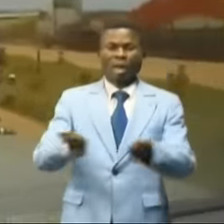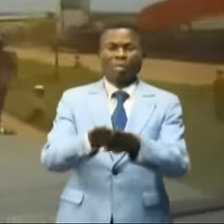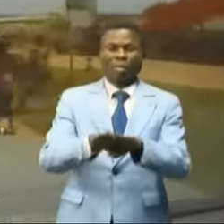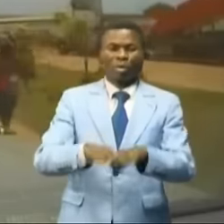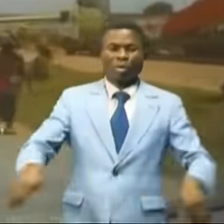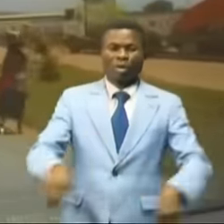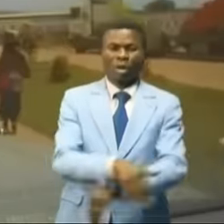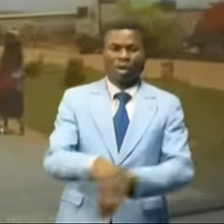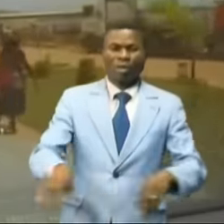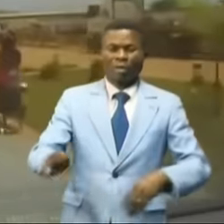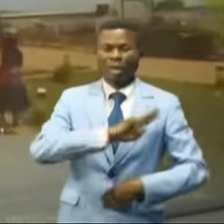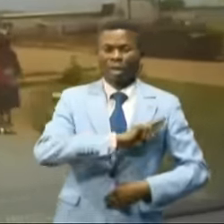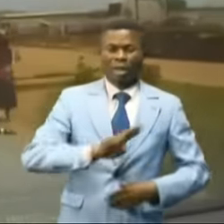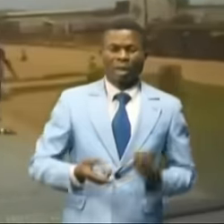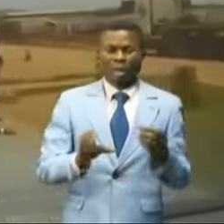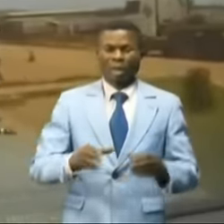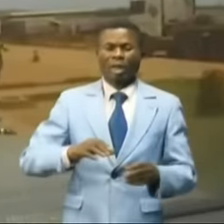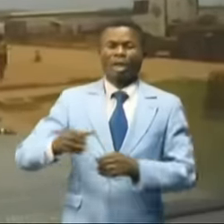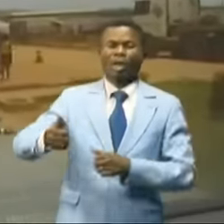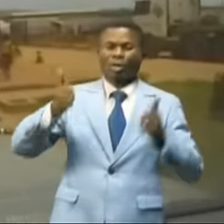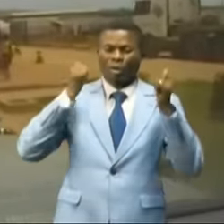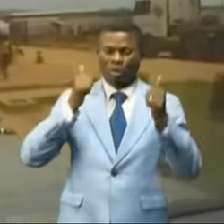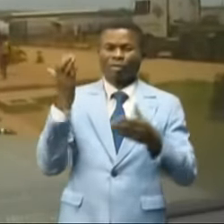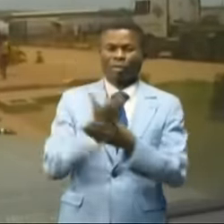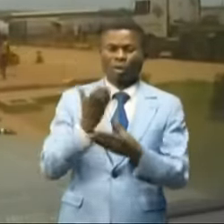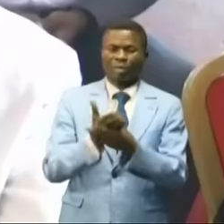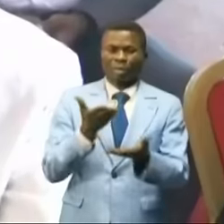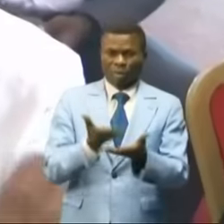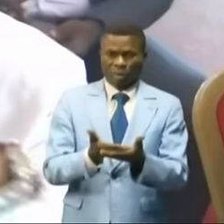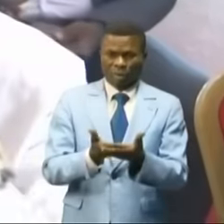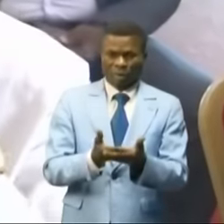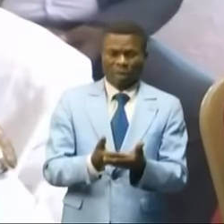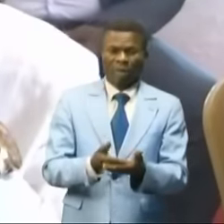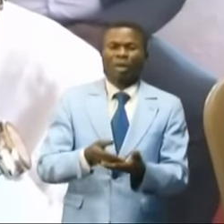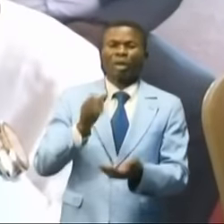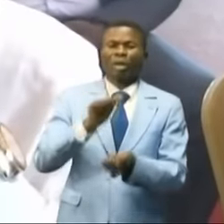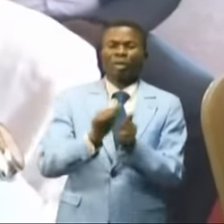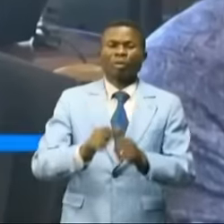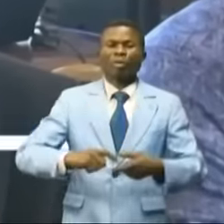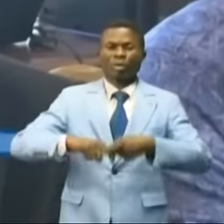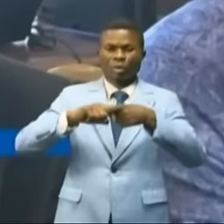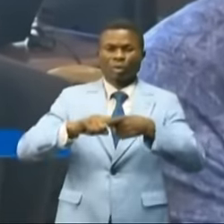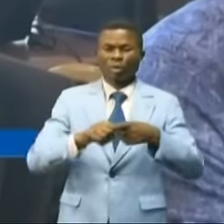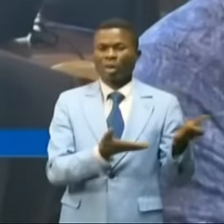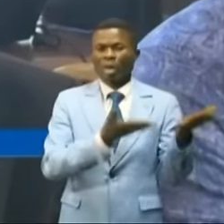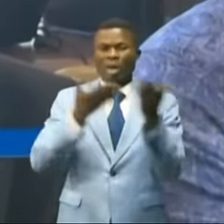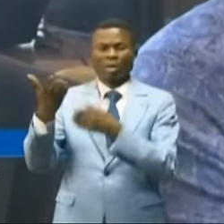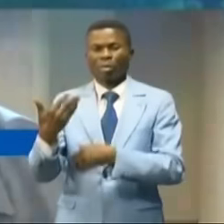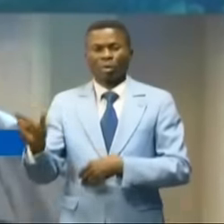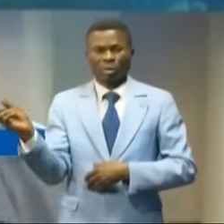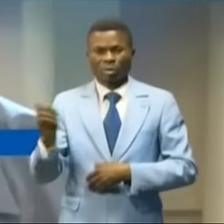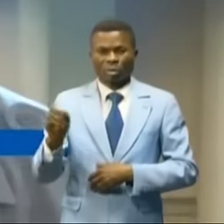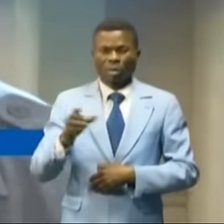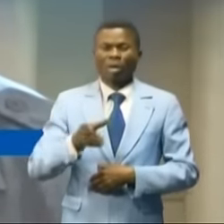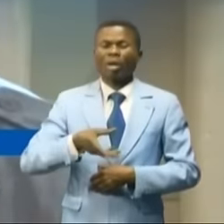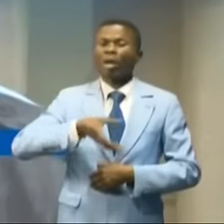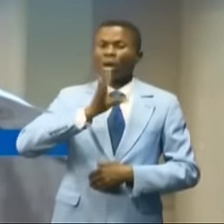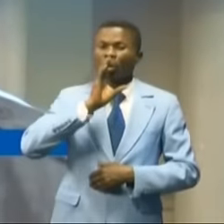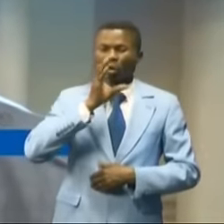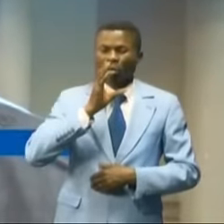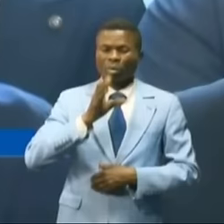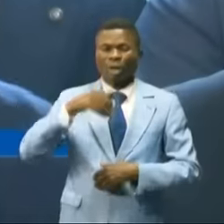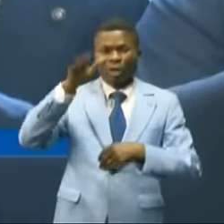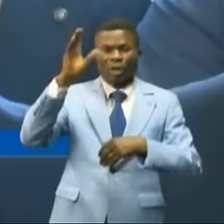RDC en protestation contre la décision portant interdiction d'importation des bières, des boissons gazeuses